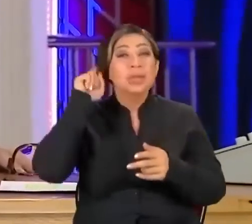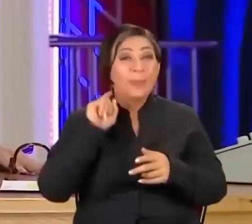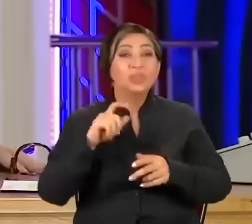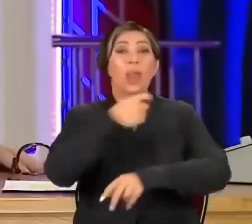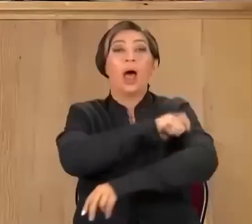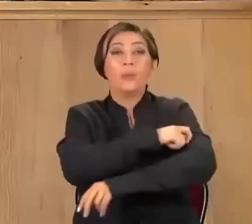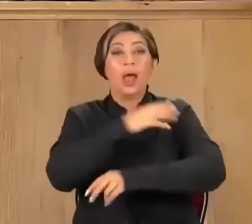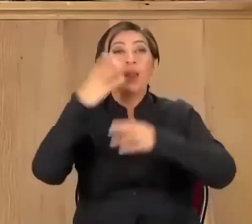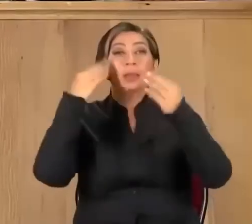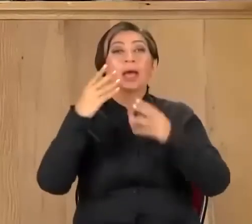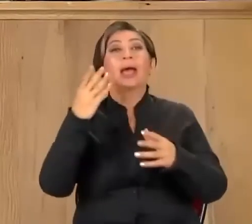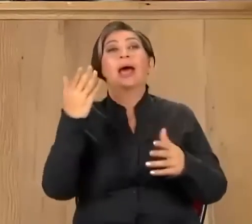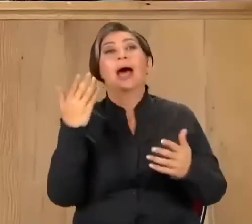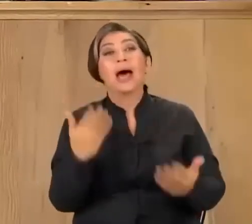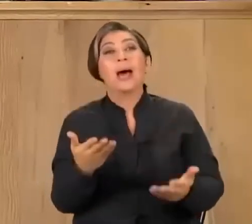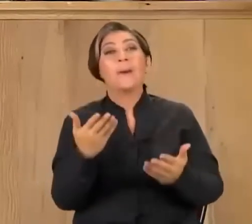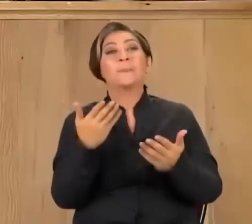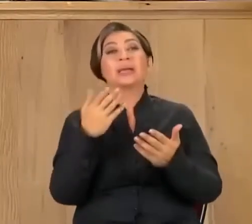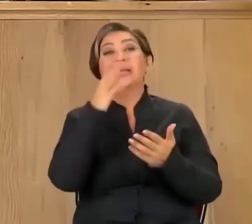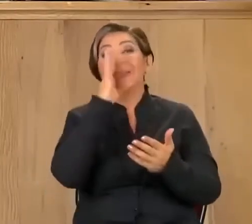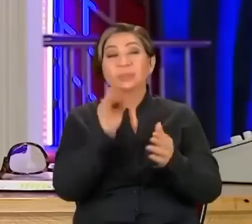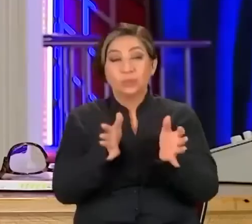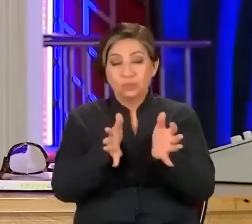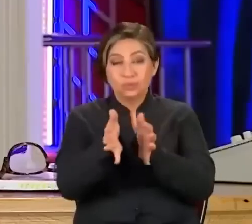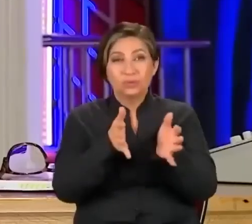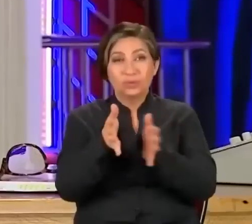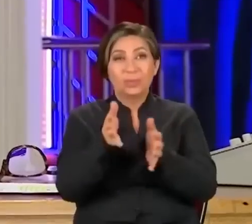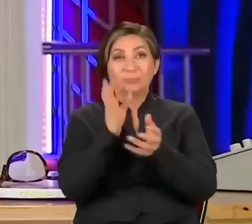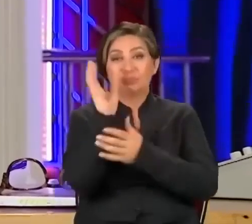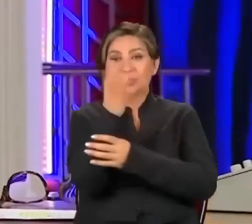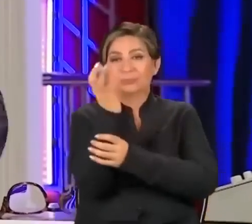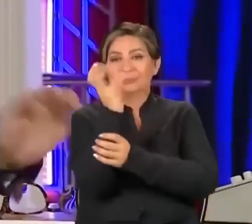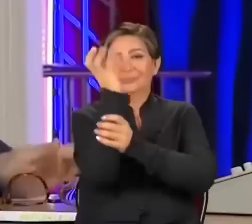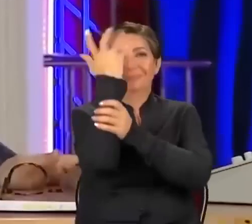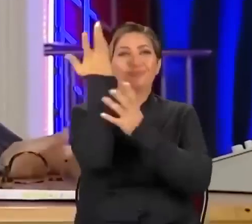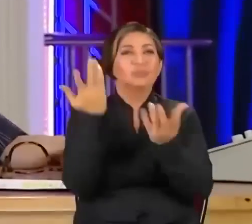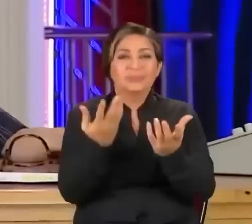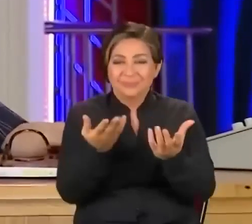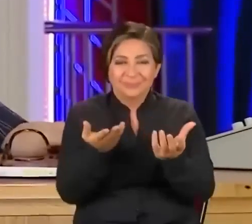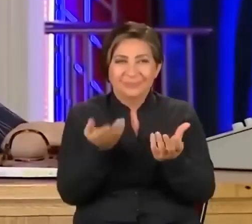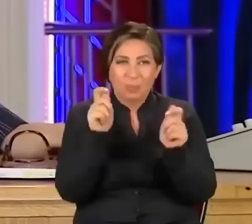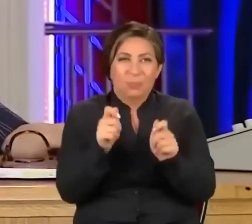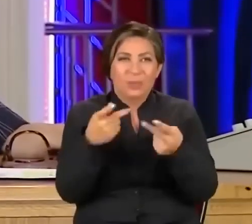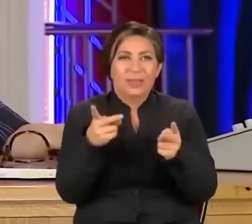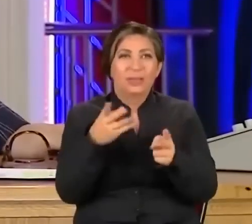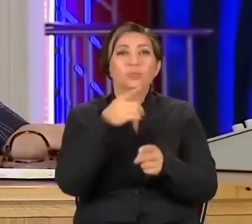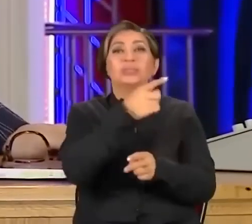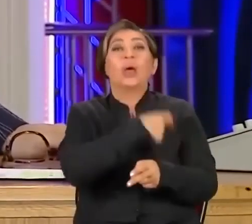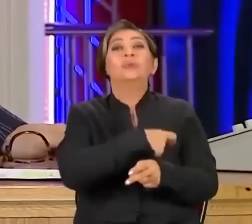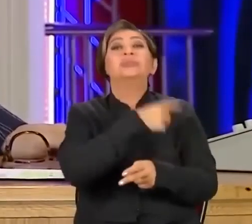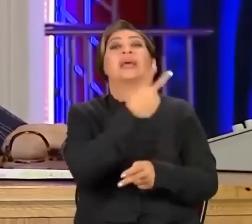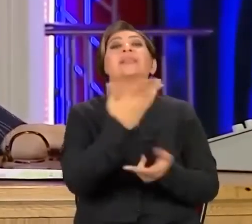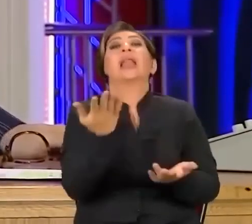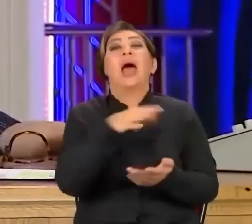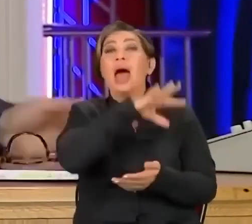ya Almanya... Birader orada. Ama kim onu öyle tutsa zaten şöyle bir şey zaten çıkıyor. Yani bu sana özgü